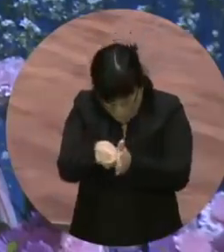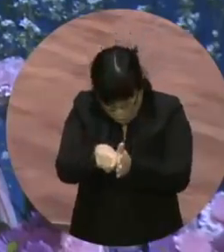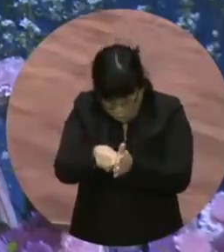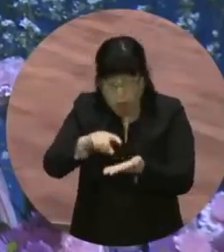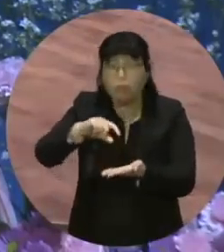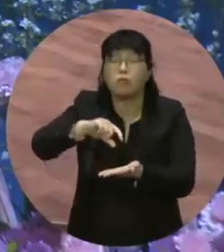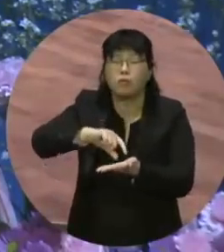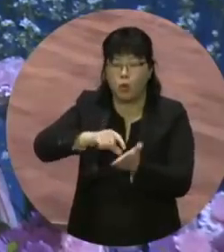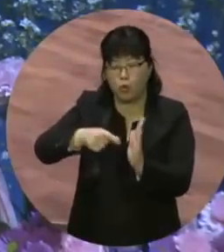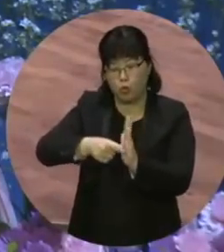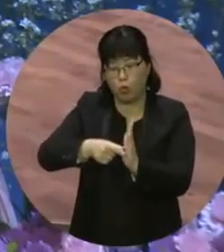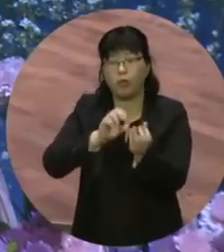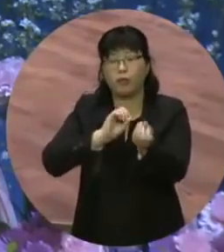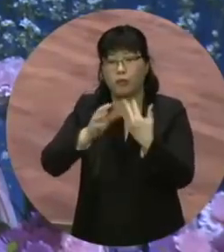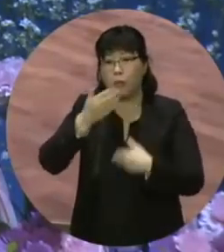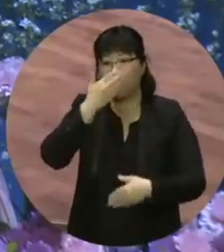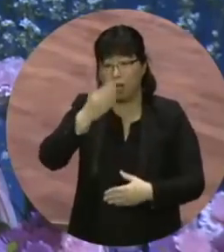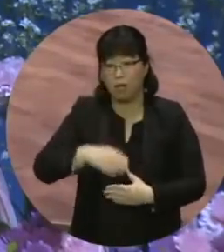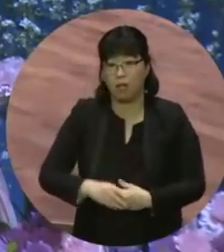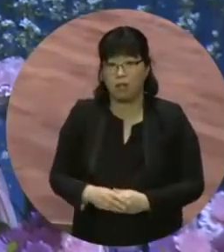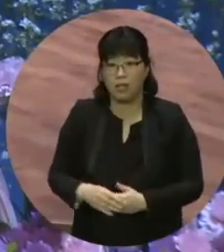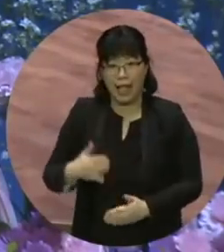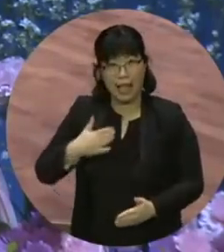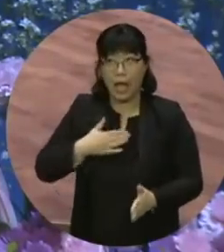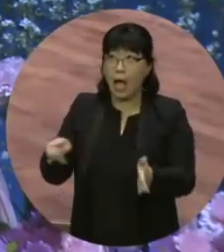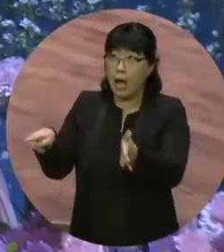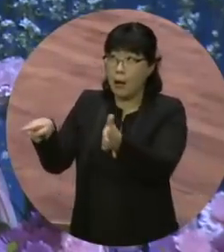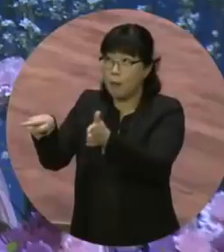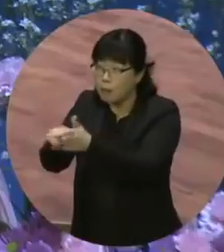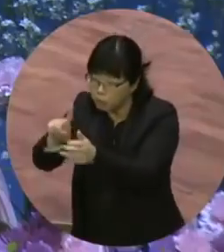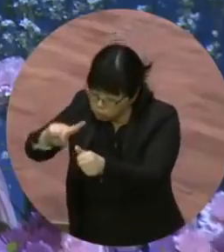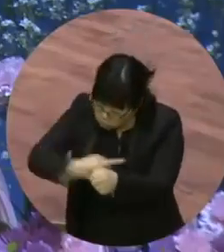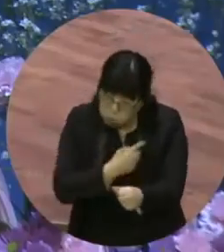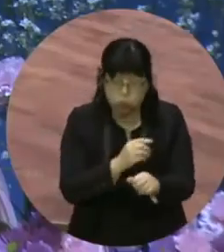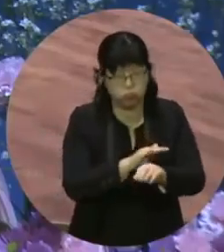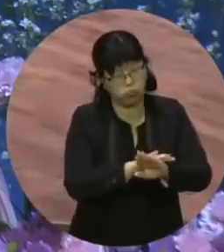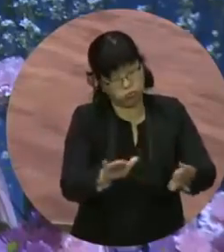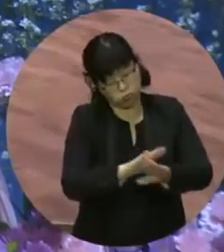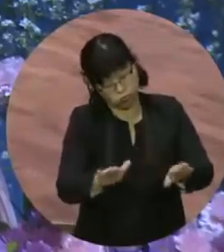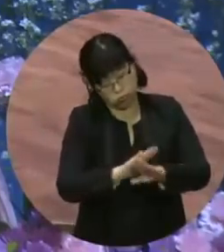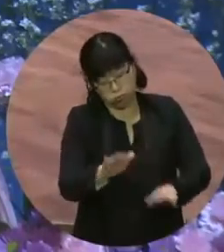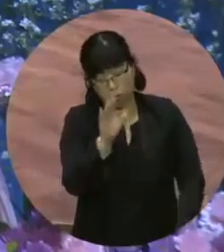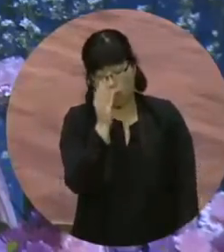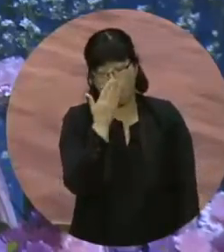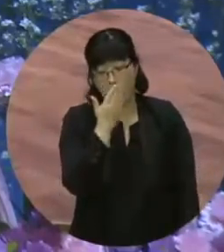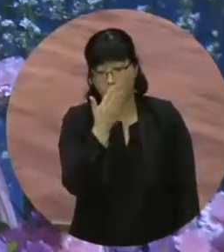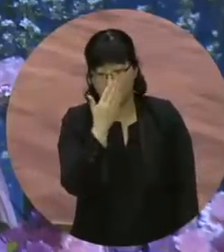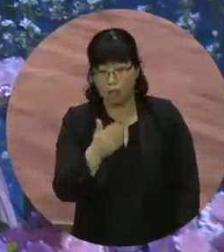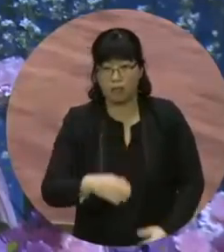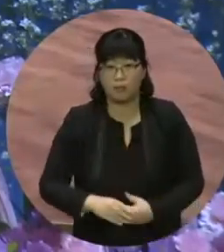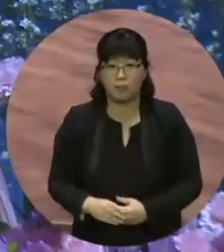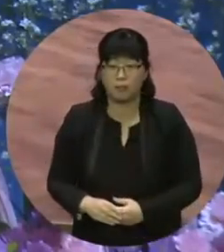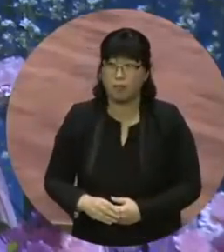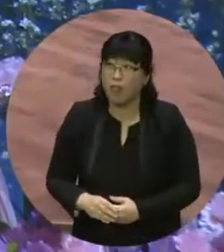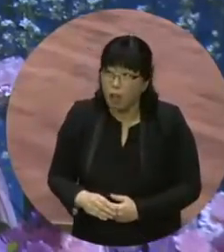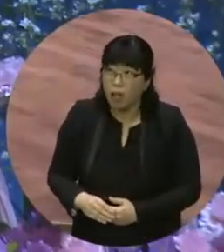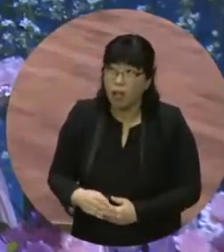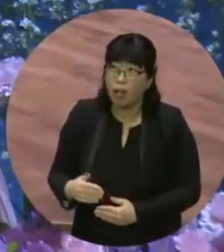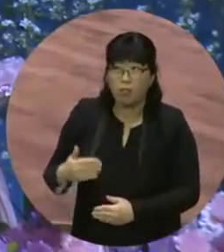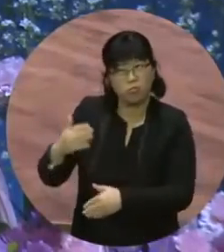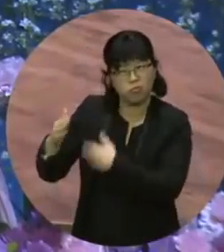다 되는 전능하신 분인데 왜 안 되냐? 안 믿는다니까. 안 믿고 뭔지 쓰고 염려하고 걱정하고 상처